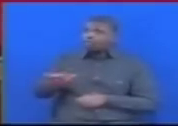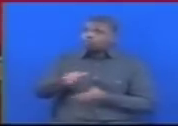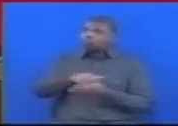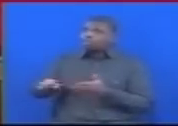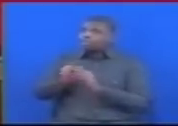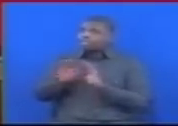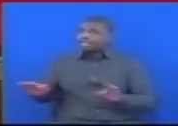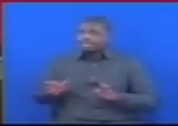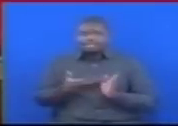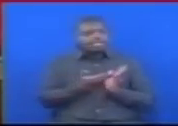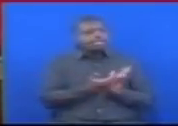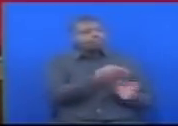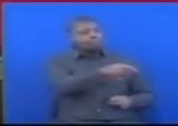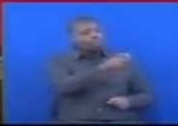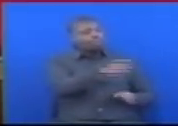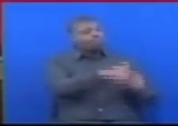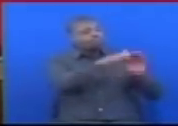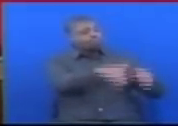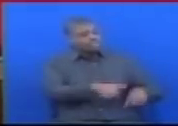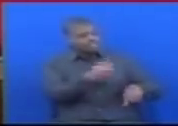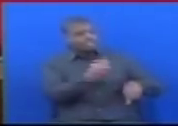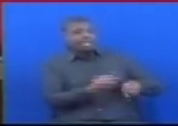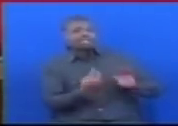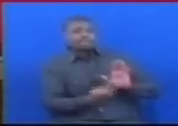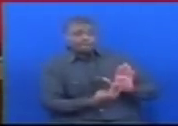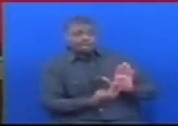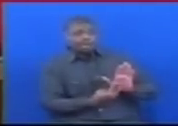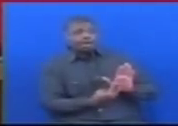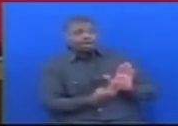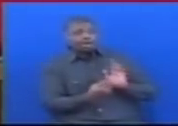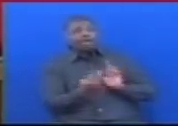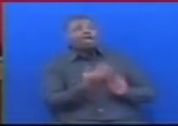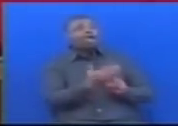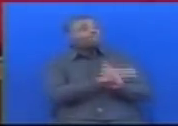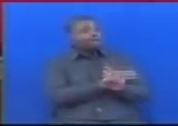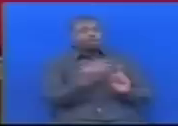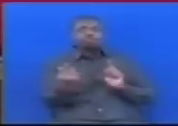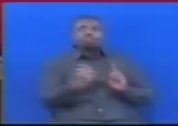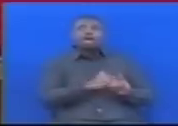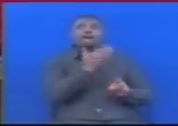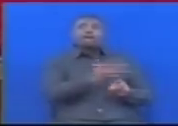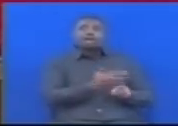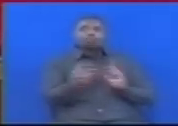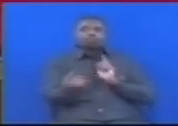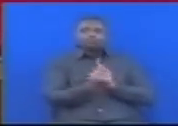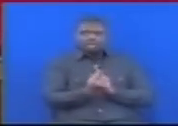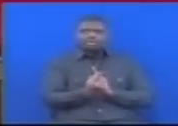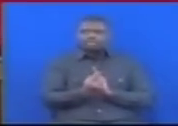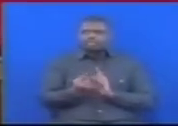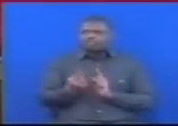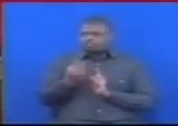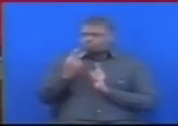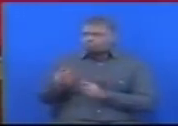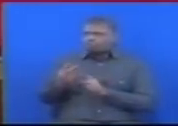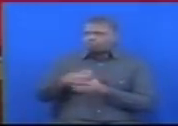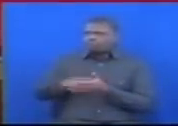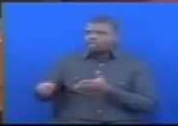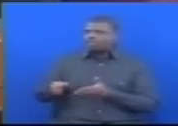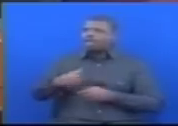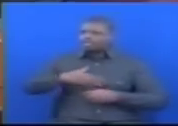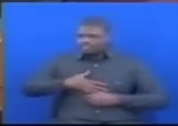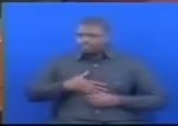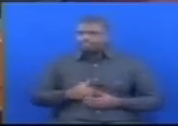tumekushawalipa. Nimuombe Mheshimiwa Mbunge baada ya saa 7 tukutane ili tuweze kuoscheck ile taarifa na yeye katika wakandarasi wake katika kuhakikisha tunawalipa.